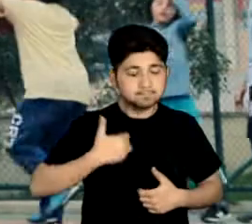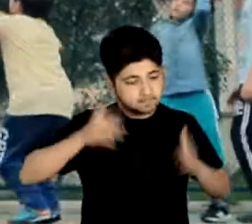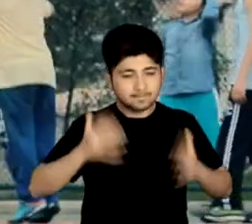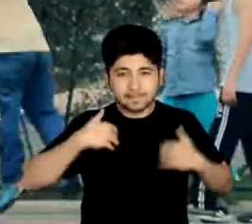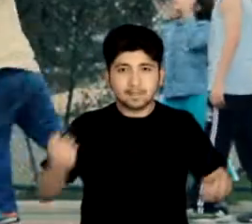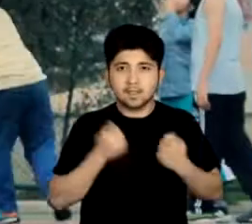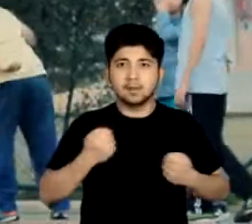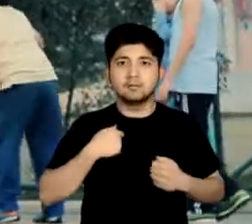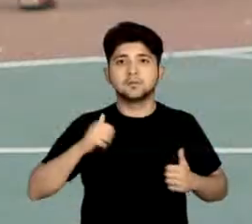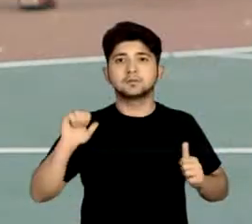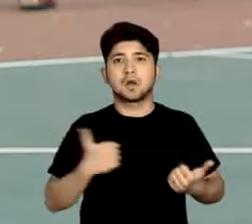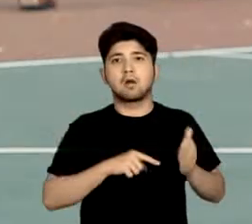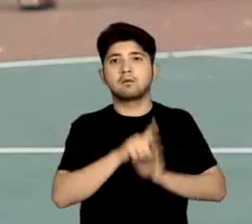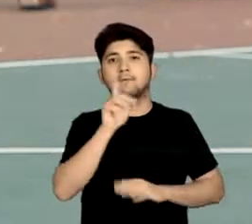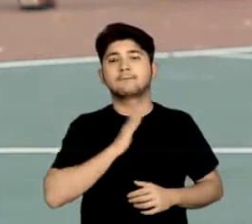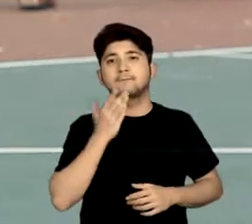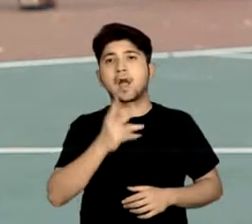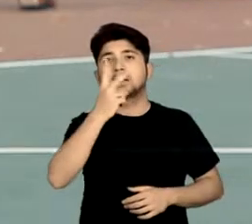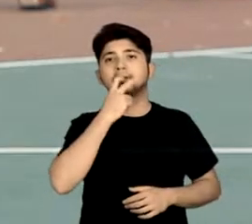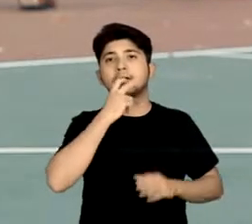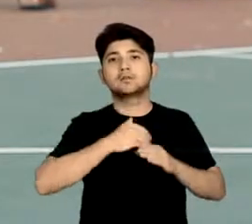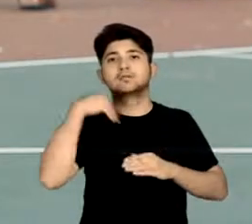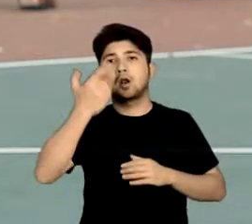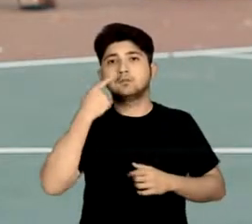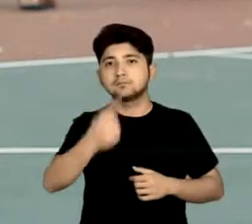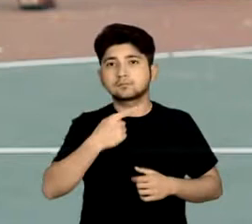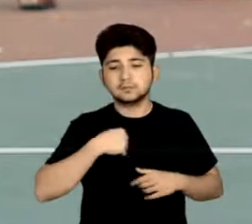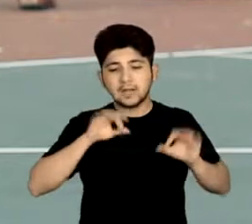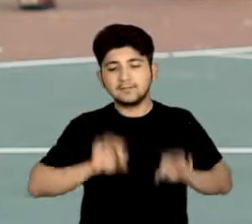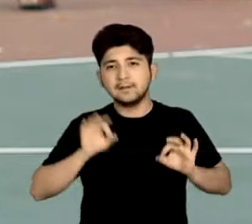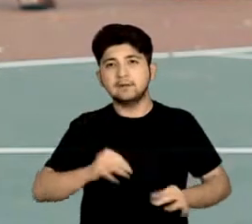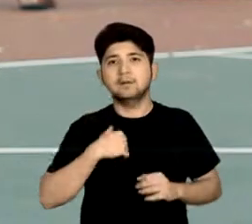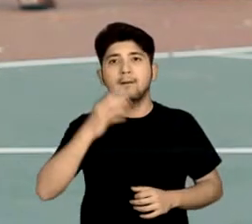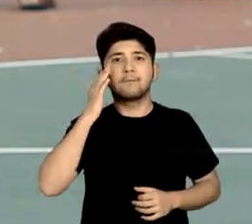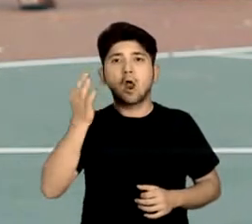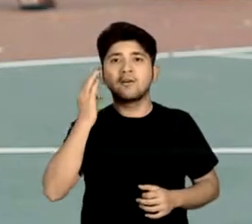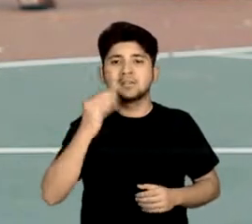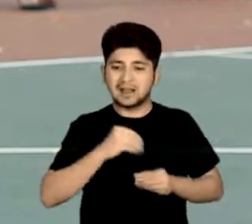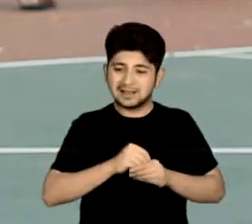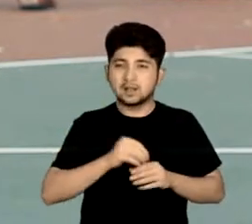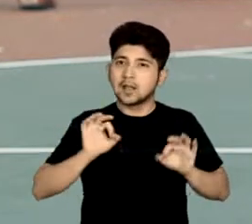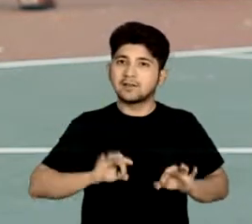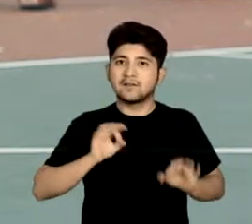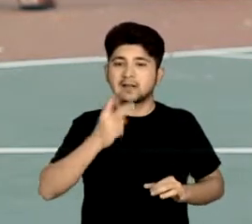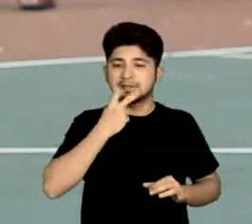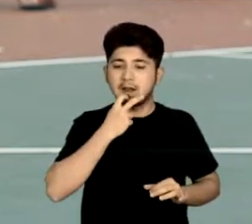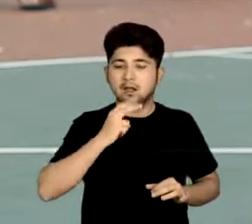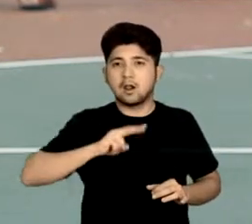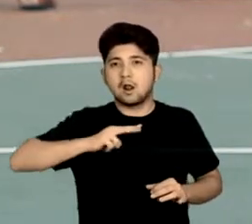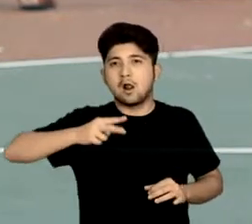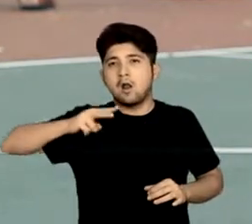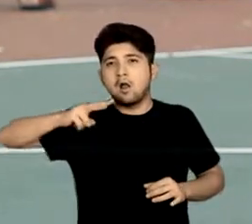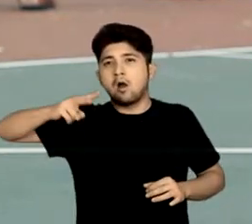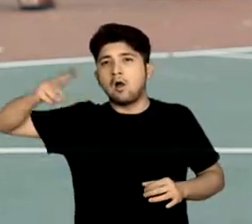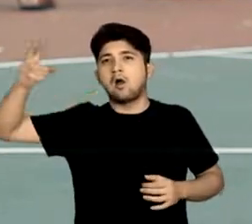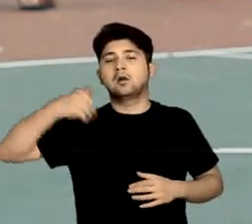çok iyi yerlere geldim. 2 yıldan sonra yavaş yavaş hani profesyonelliğe derler ya, ben de yavaş yavaş kademe kademe o